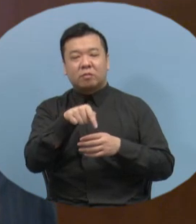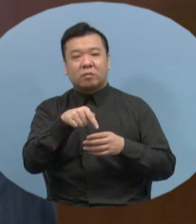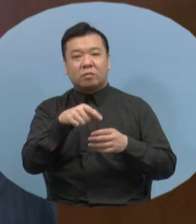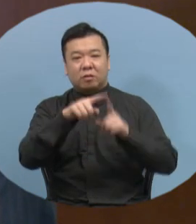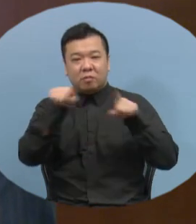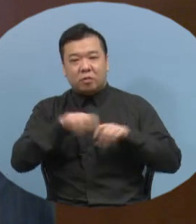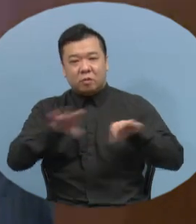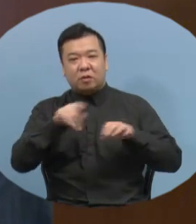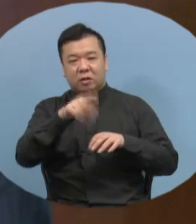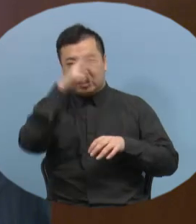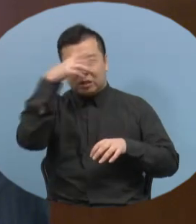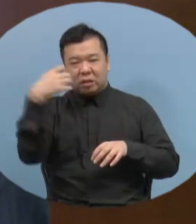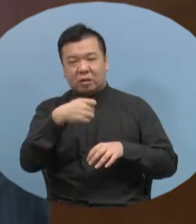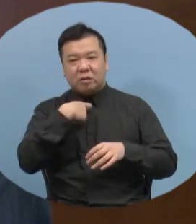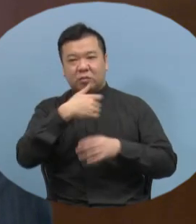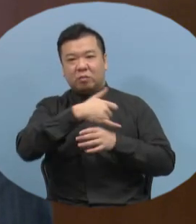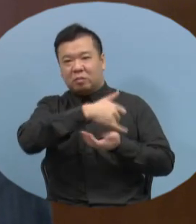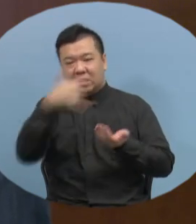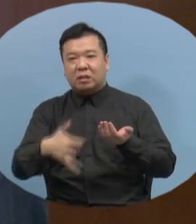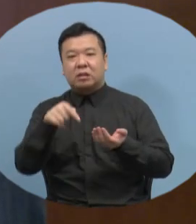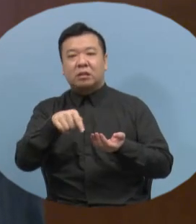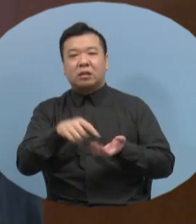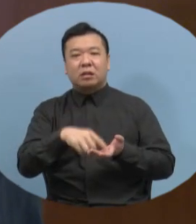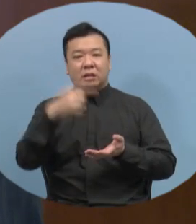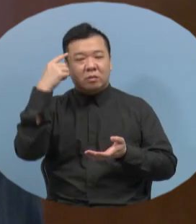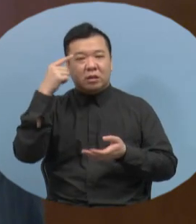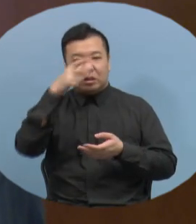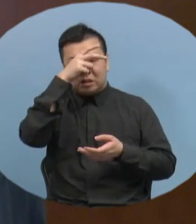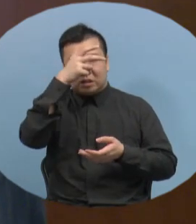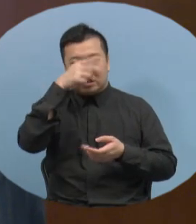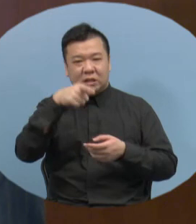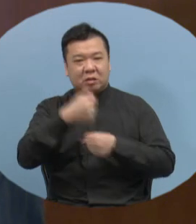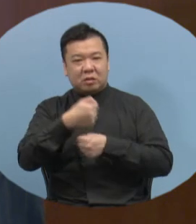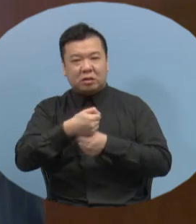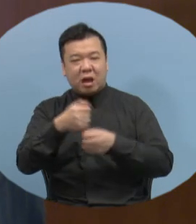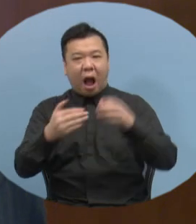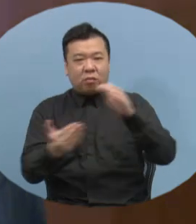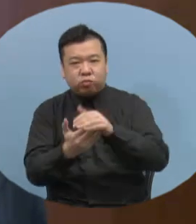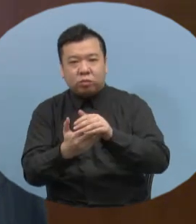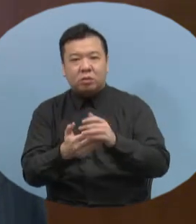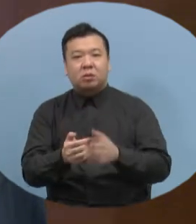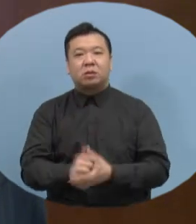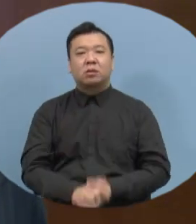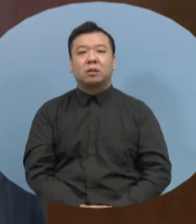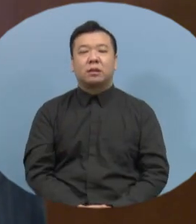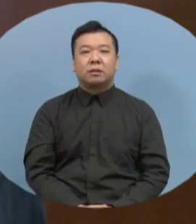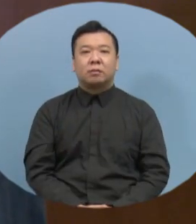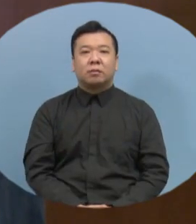令特首下台，令特區政府停擺，